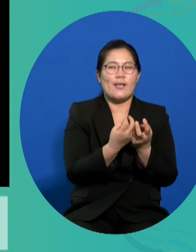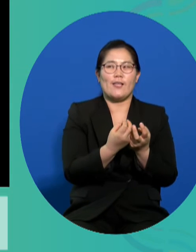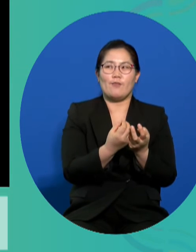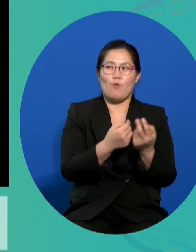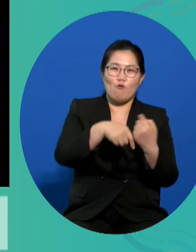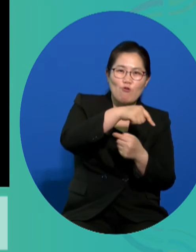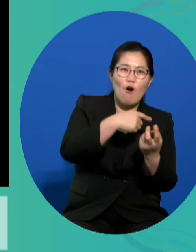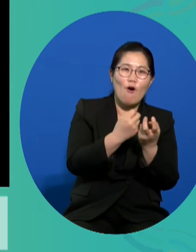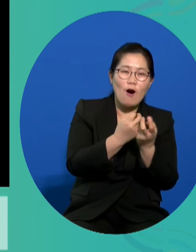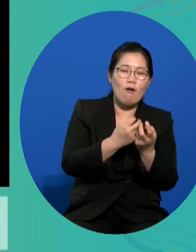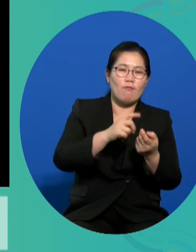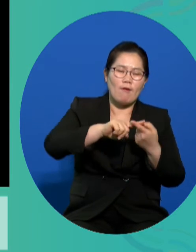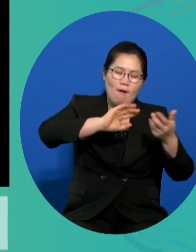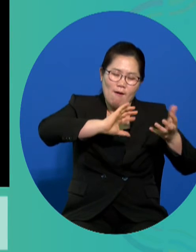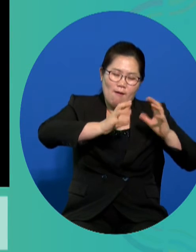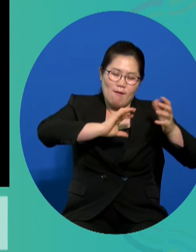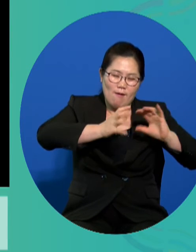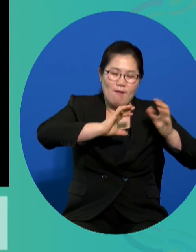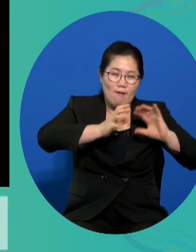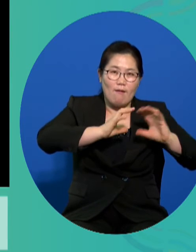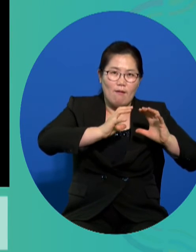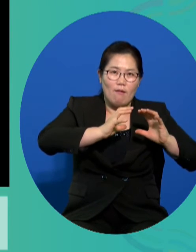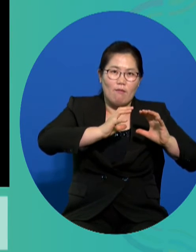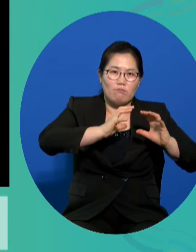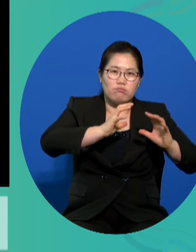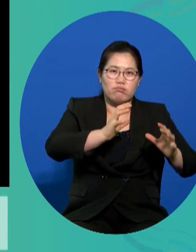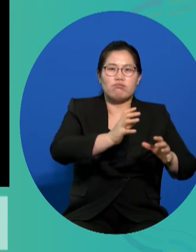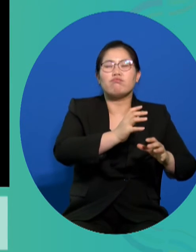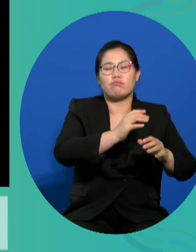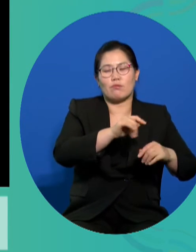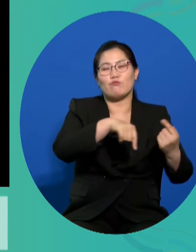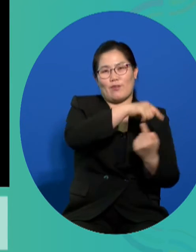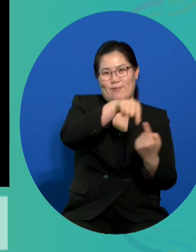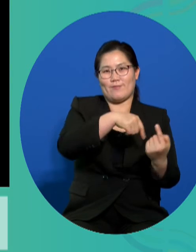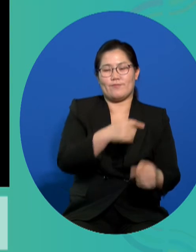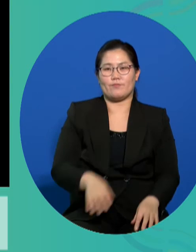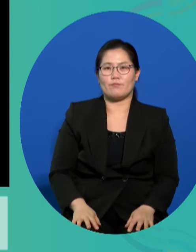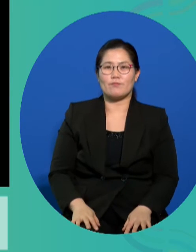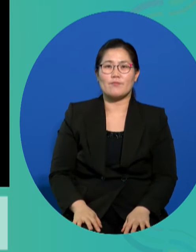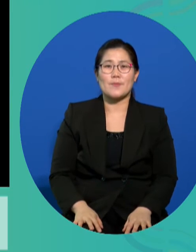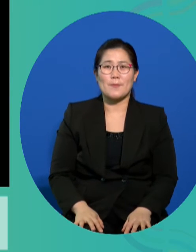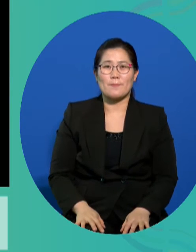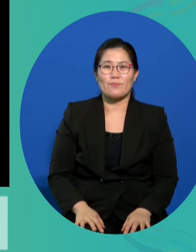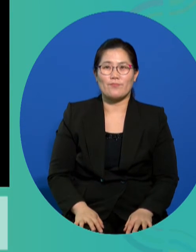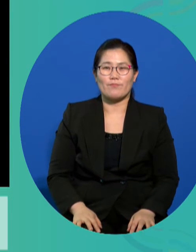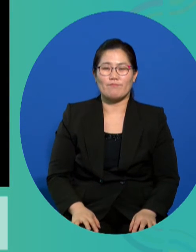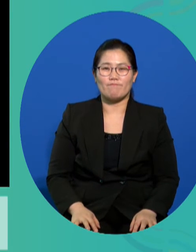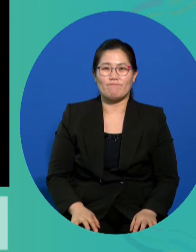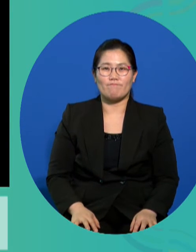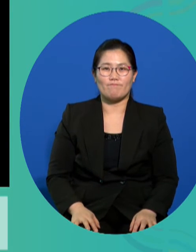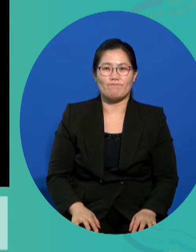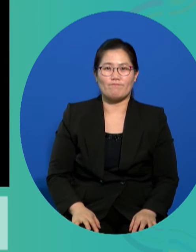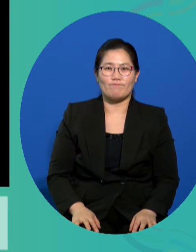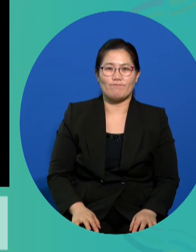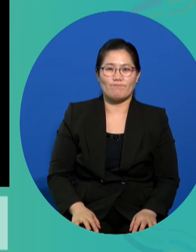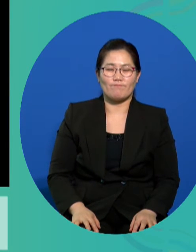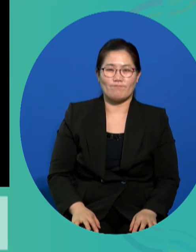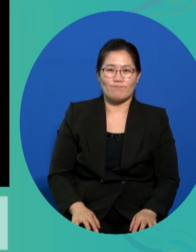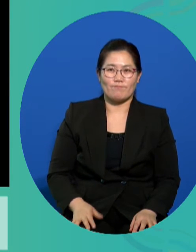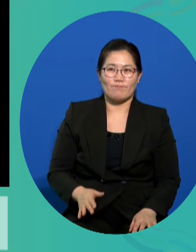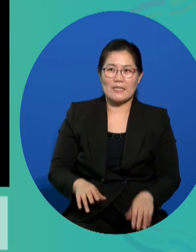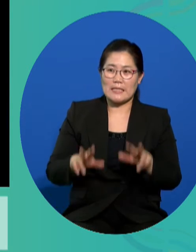만들지 이 얘기를 하거든요. 물론 뭐 우리나라도 안 한다고 볼 수는 없겠죠. 그렇지만 현재 보면 조금 이제